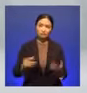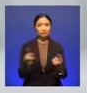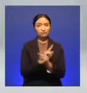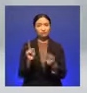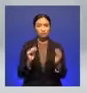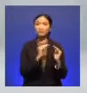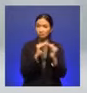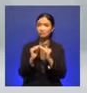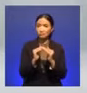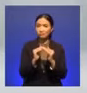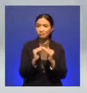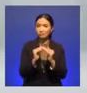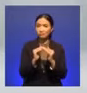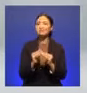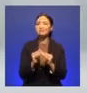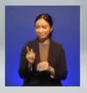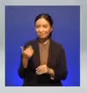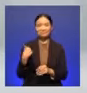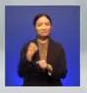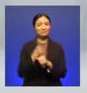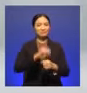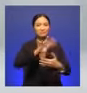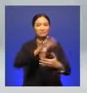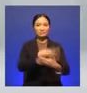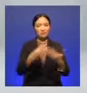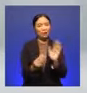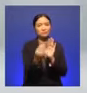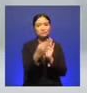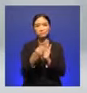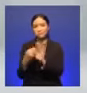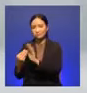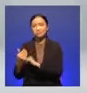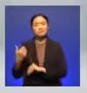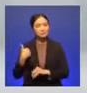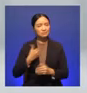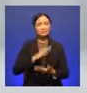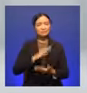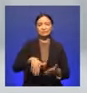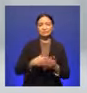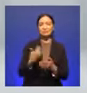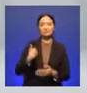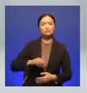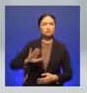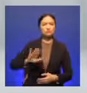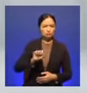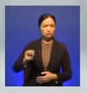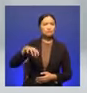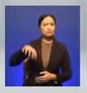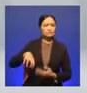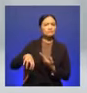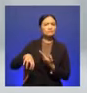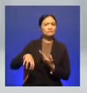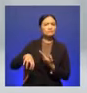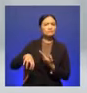านเรื่องความเป็นธรรมเนี่ยปรากฏอยู่ในทุกแผนทุกสำนักของสสส.นะคะแต่อาจจะไม่ได้ชี้ให้เห็นว่